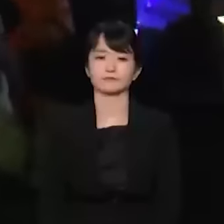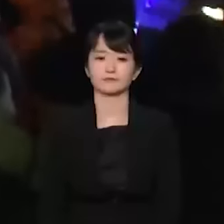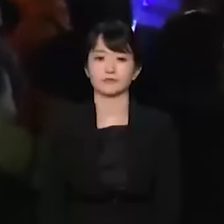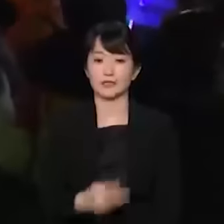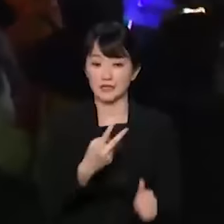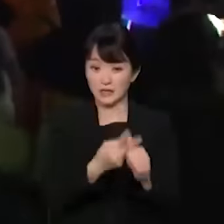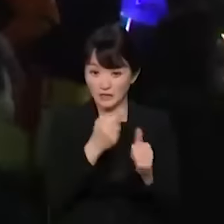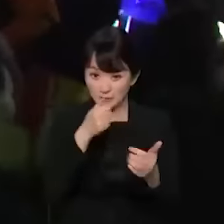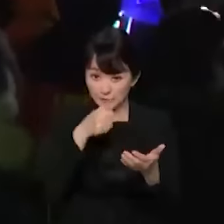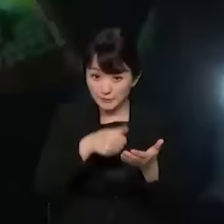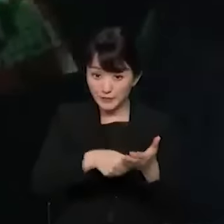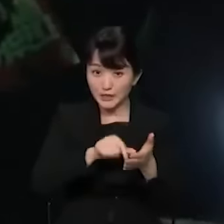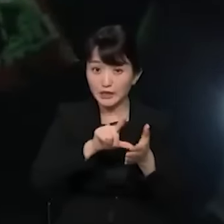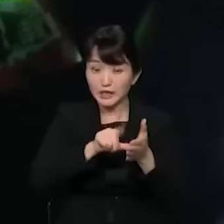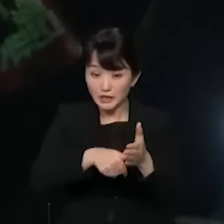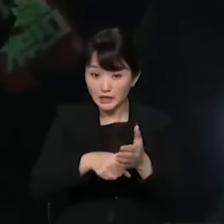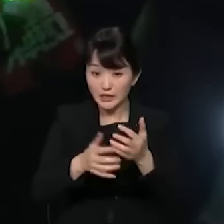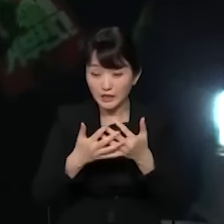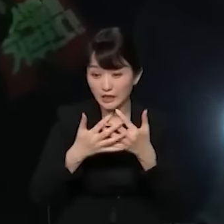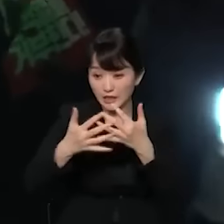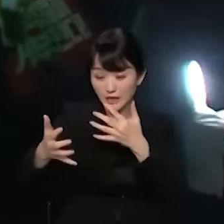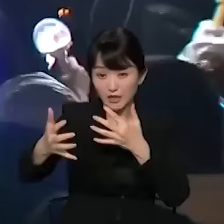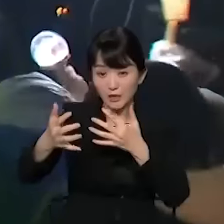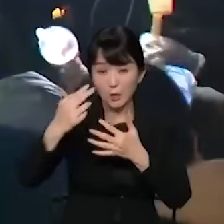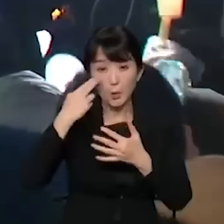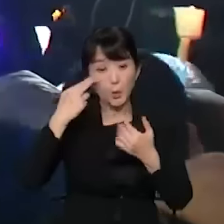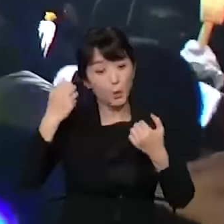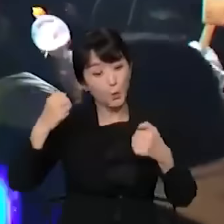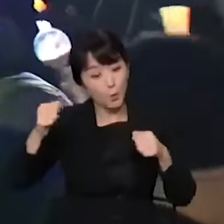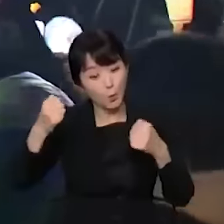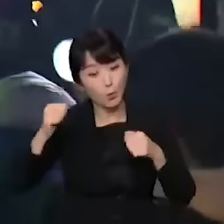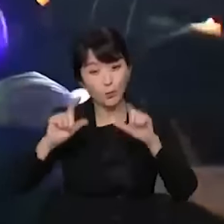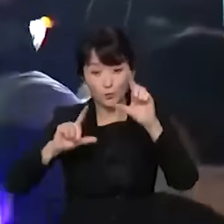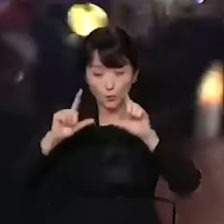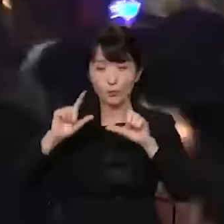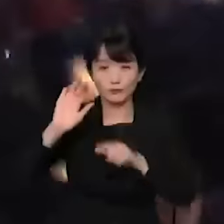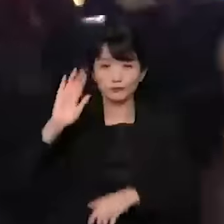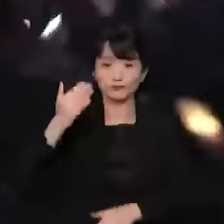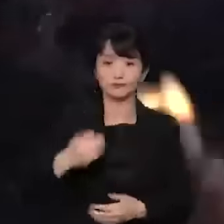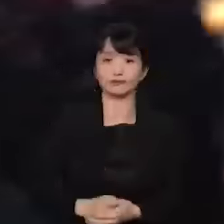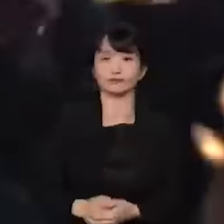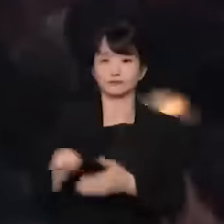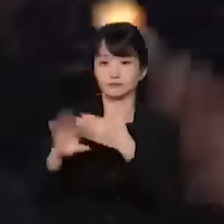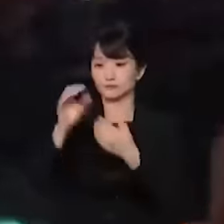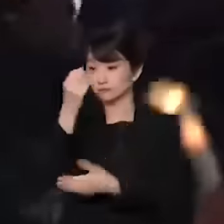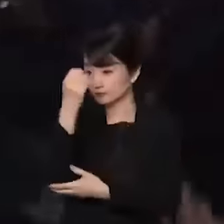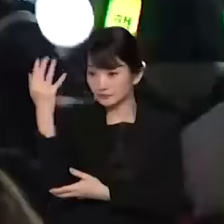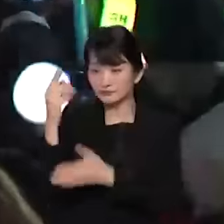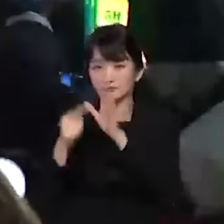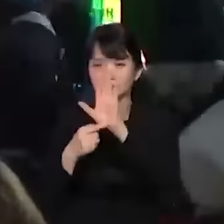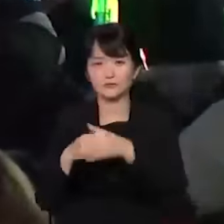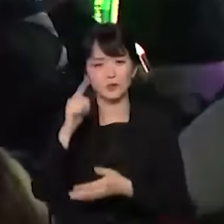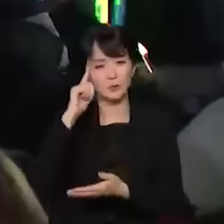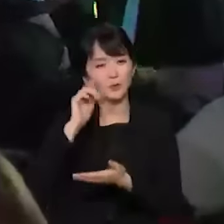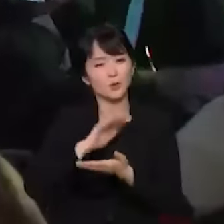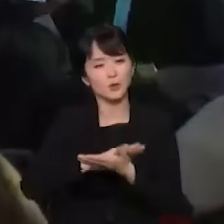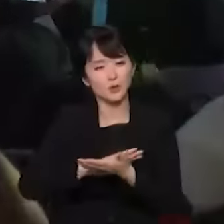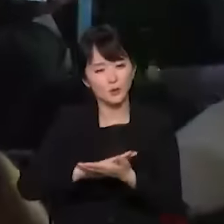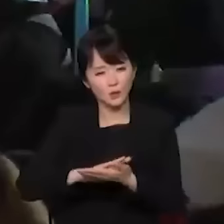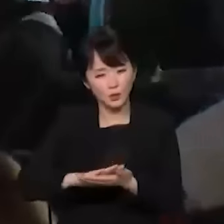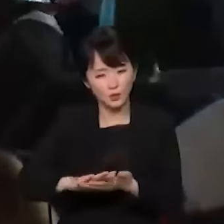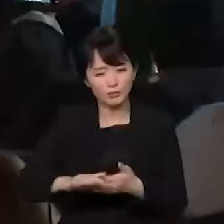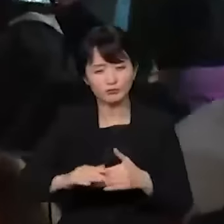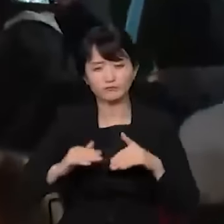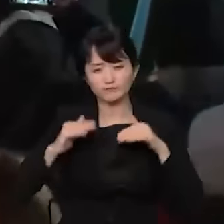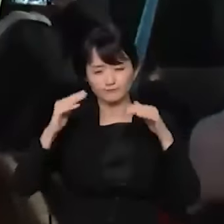탄핵안 표결이 진행되던 중 집회는 콘서트 현장으로 변했습니다. 외신도 평화롭고 성숙한 집회 문화에